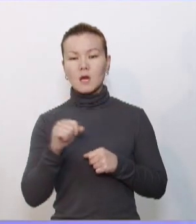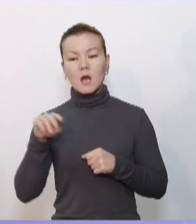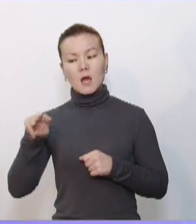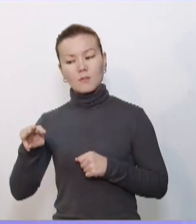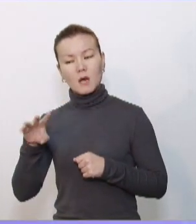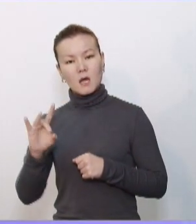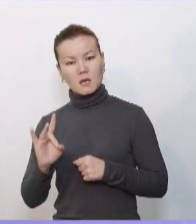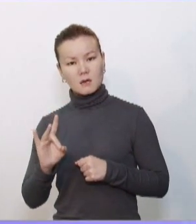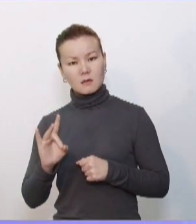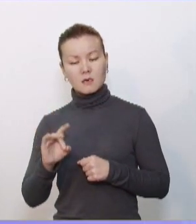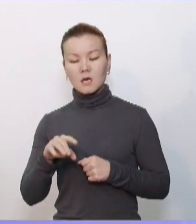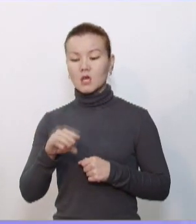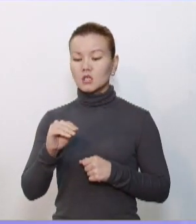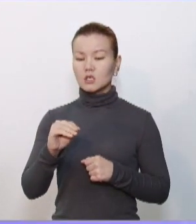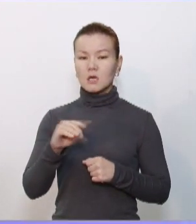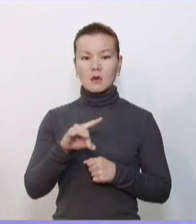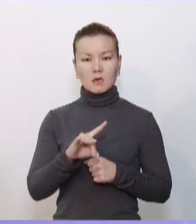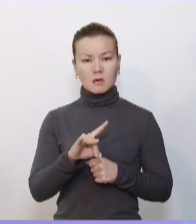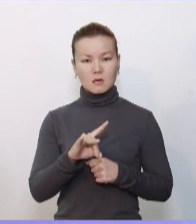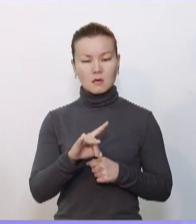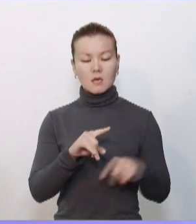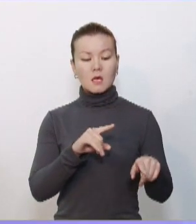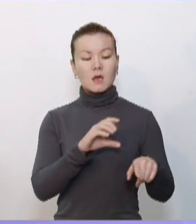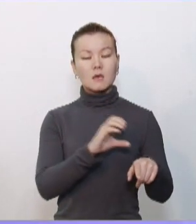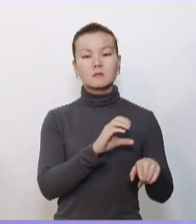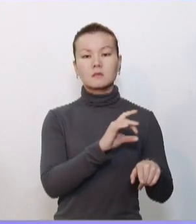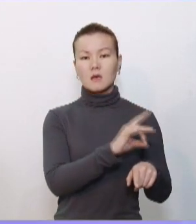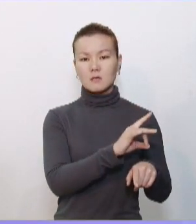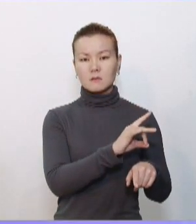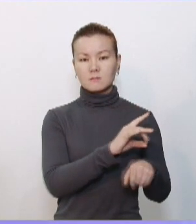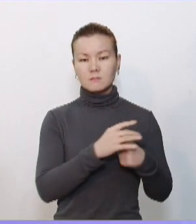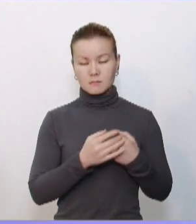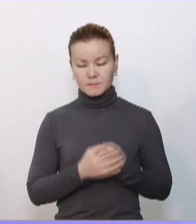МР, ЖР и СР.